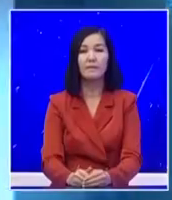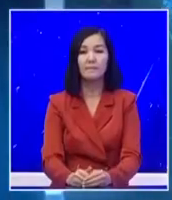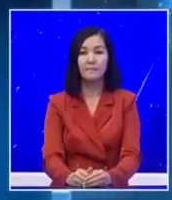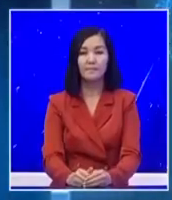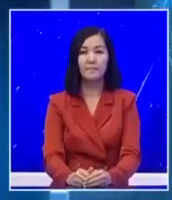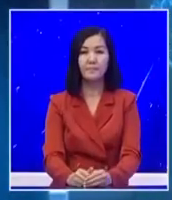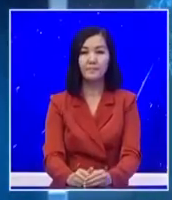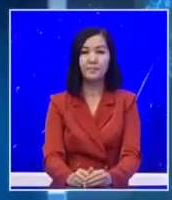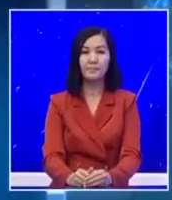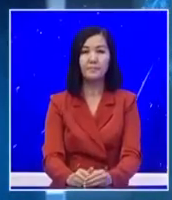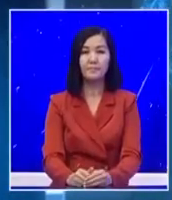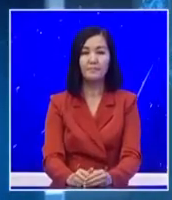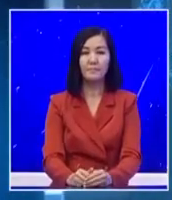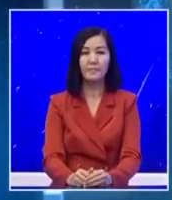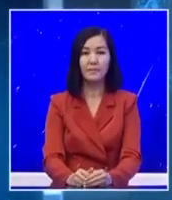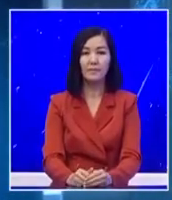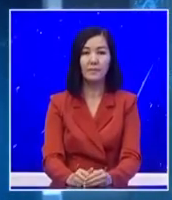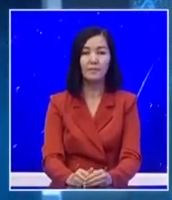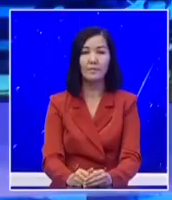Әсет Дүйсенбек, Жетісу телеарнасы.